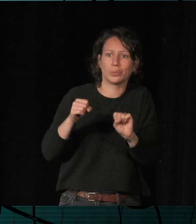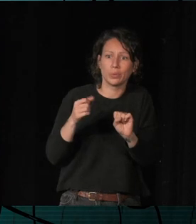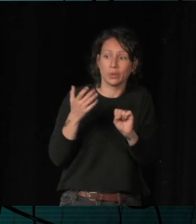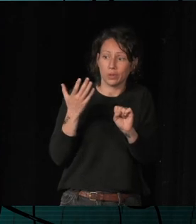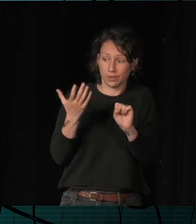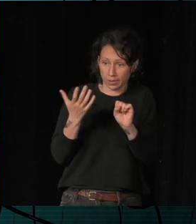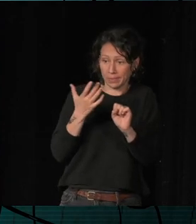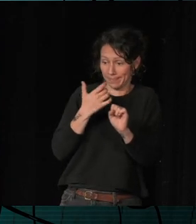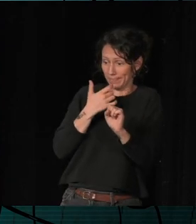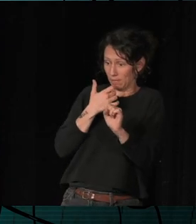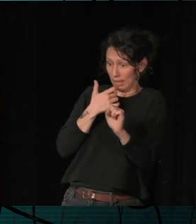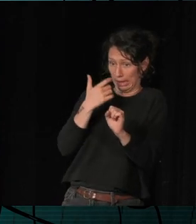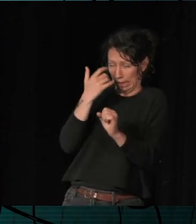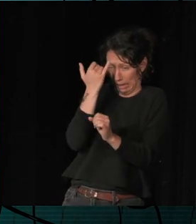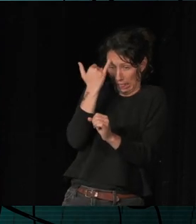elle va peut-être en être